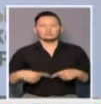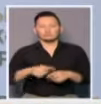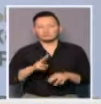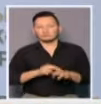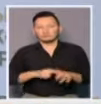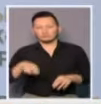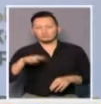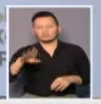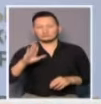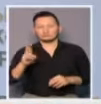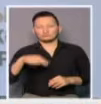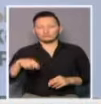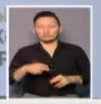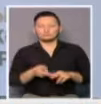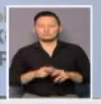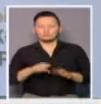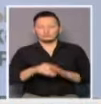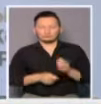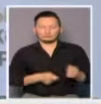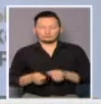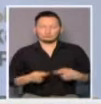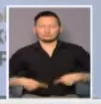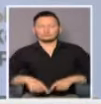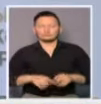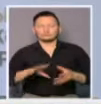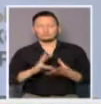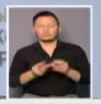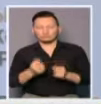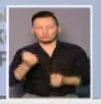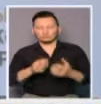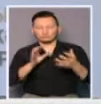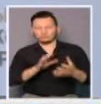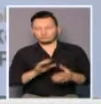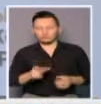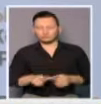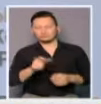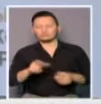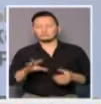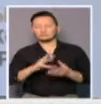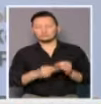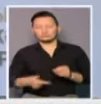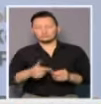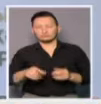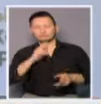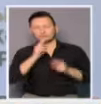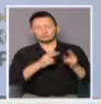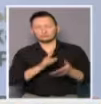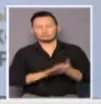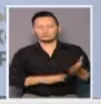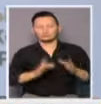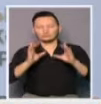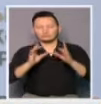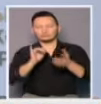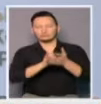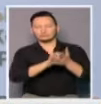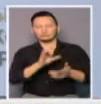полиции ДВД Атырауской области отдел жилищно-коммунального хозяйства, пассажирского транспорта и автомобильных дорог города Атырау не устанавливает дорожные знаки